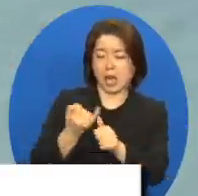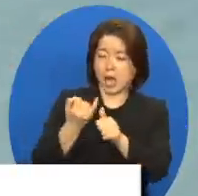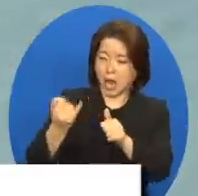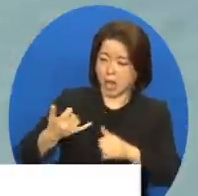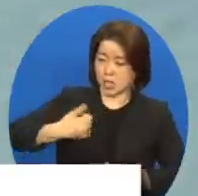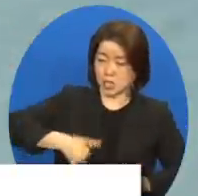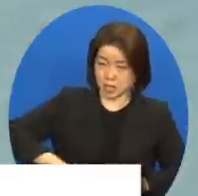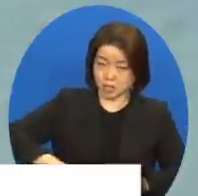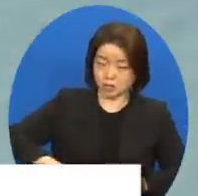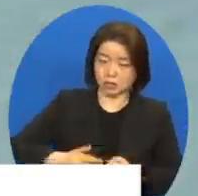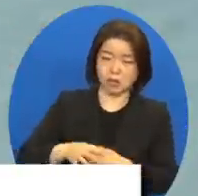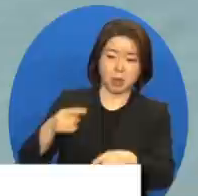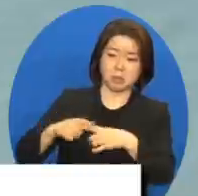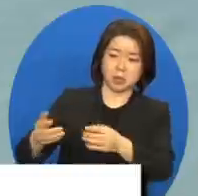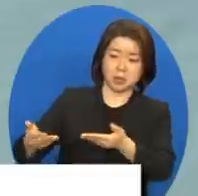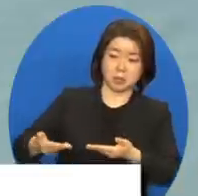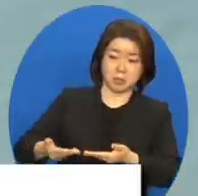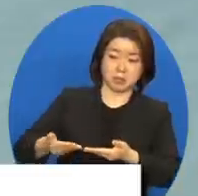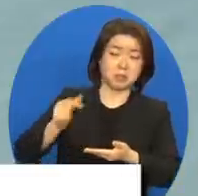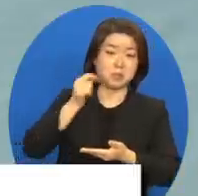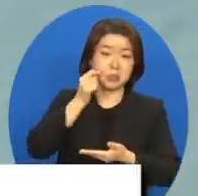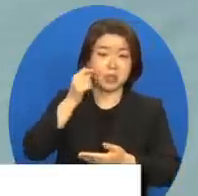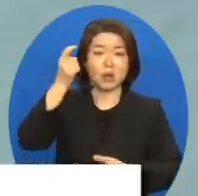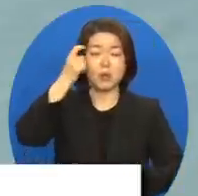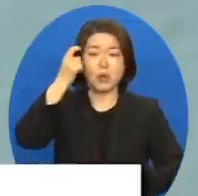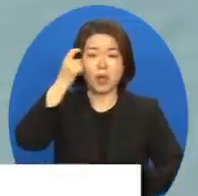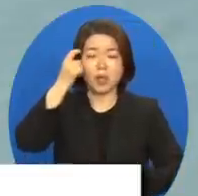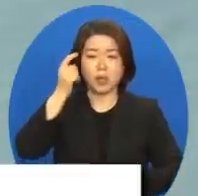자녀들에게 평가가 안 좋은 건 왜 그렇지?